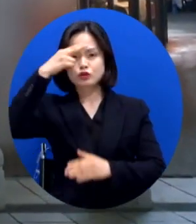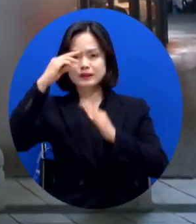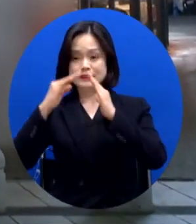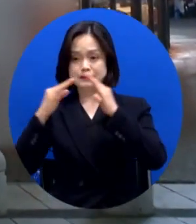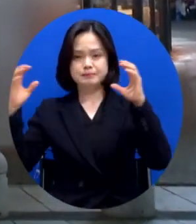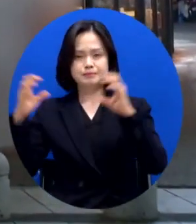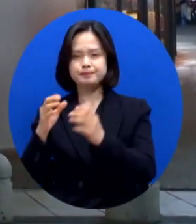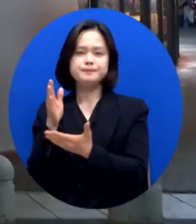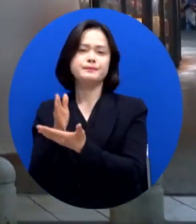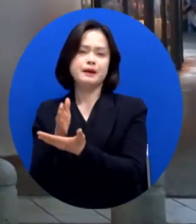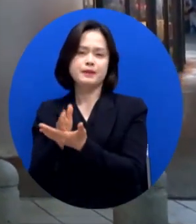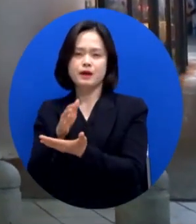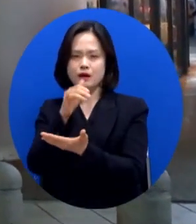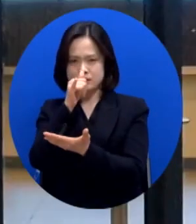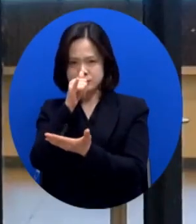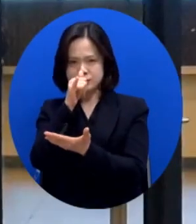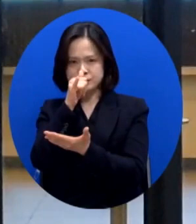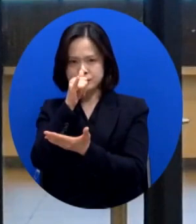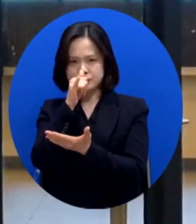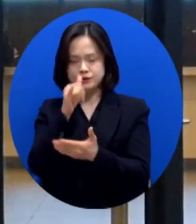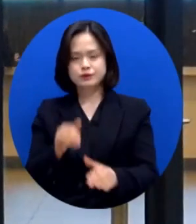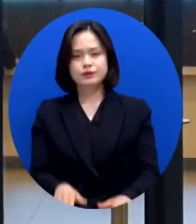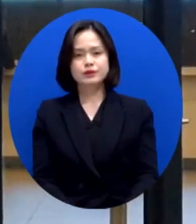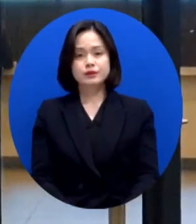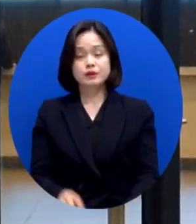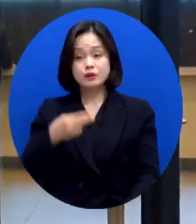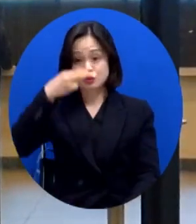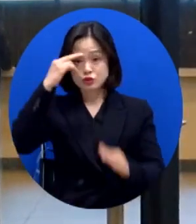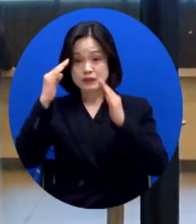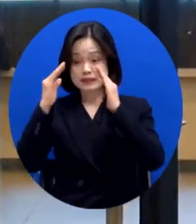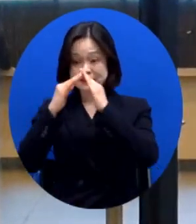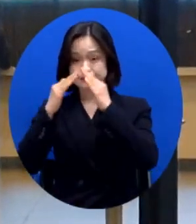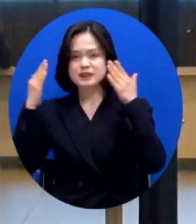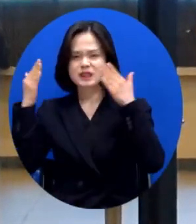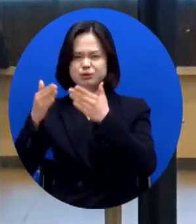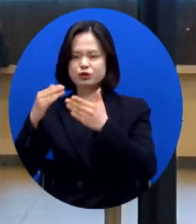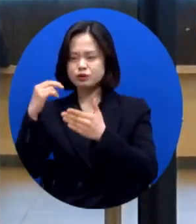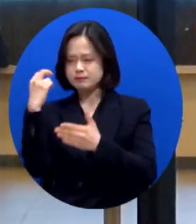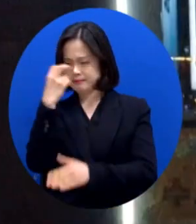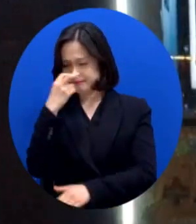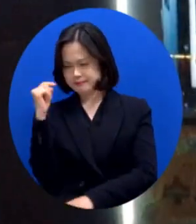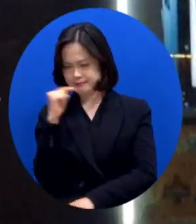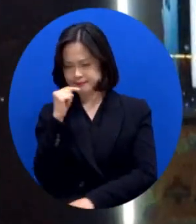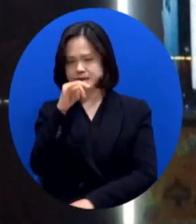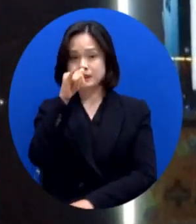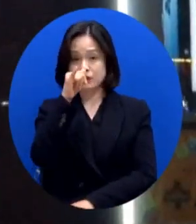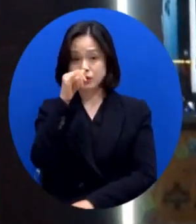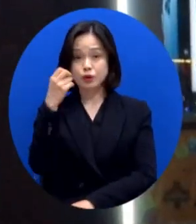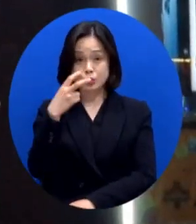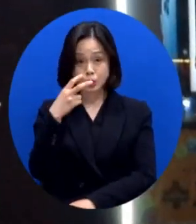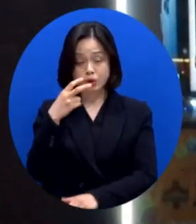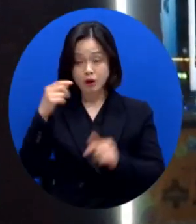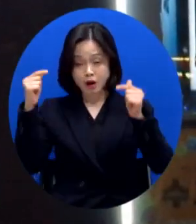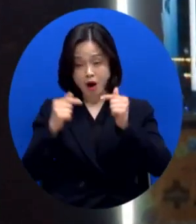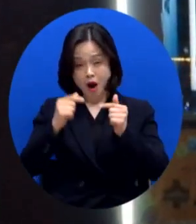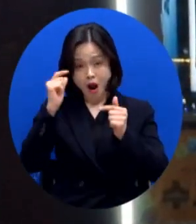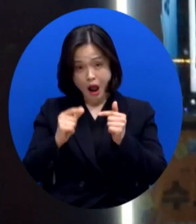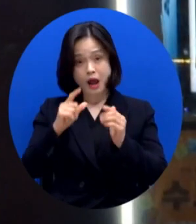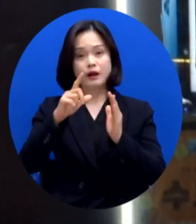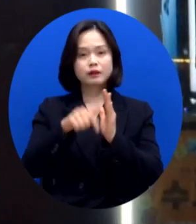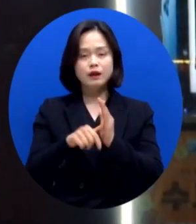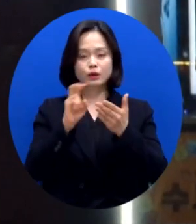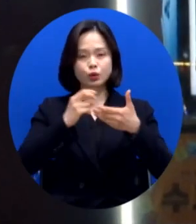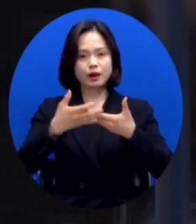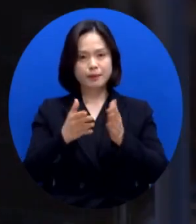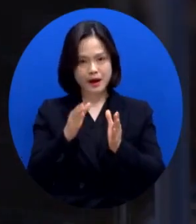등 이른바 핀셋 방역을 하겠다는 의지를 보이기도 했습니다. 또 상황이 나아지지 않을 때는 노래연습장, 실내 체육시설,